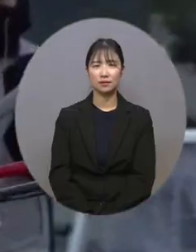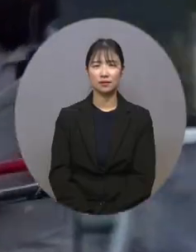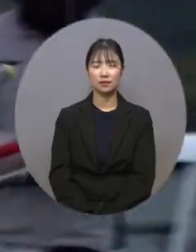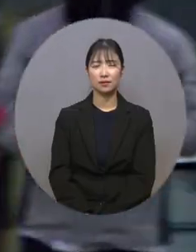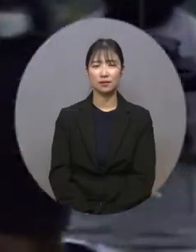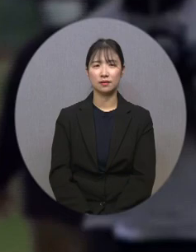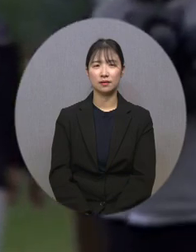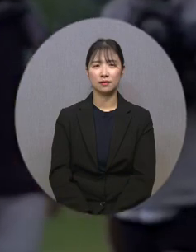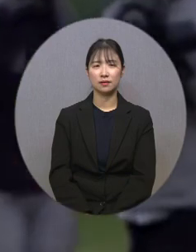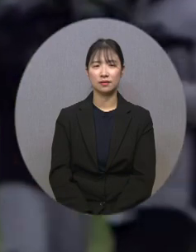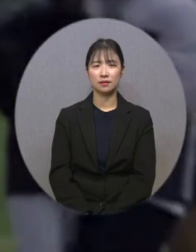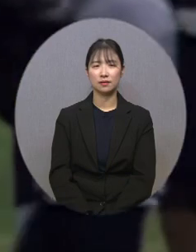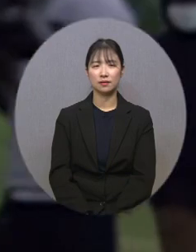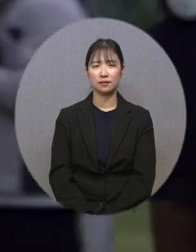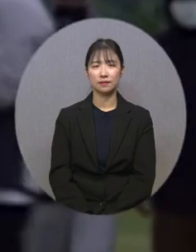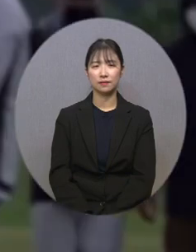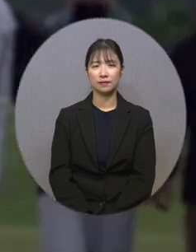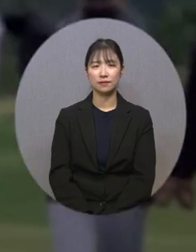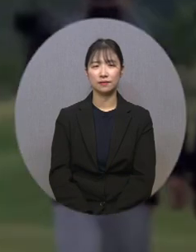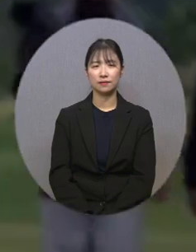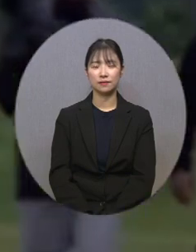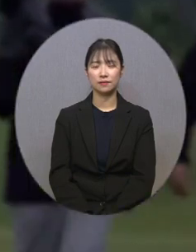아니 많이 봐야 돼요. 태워야 돼.